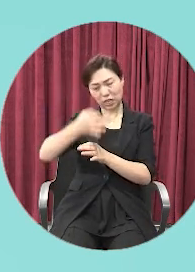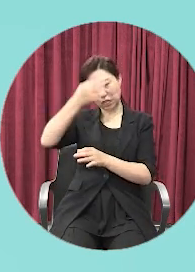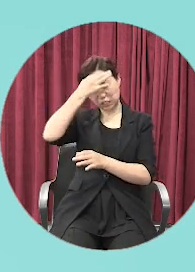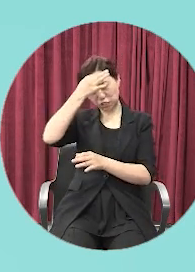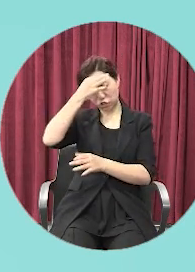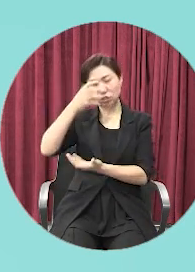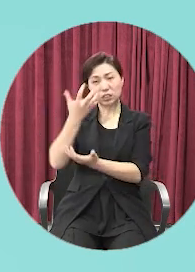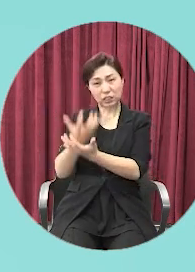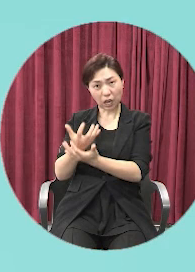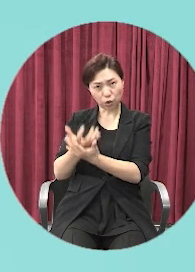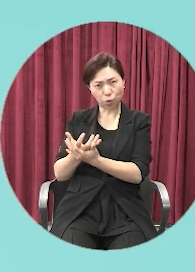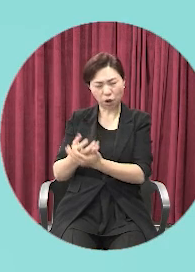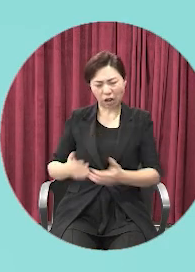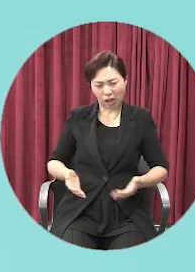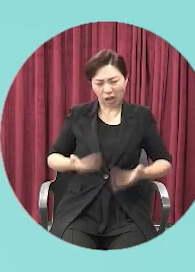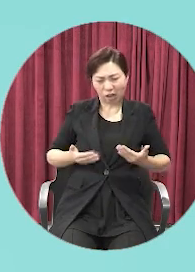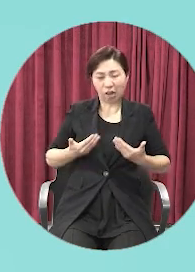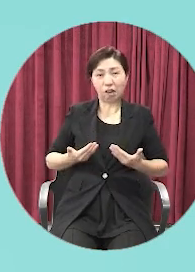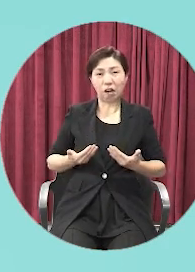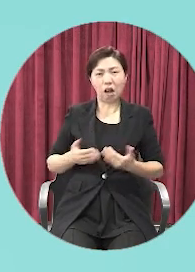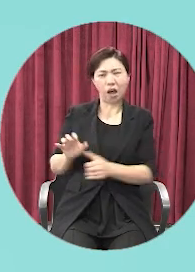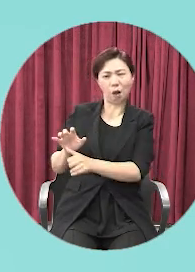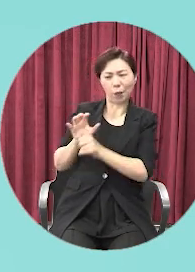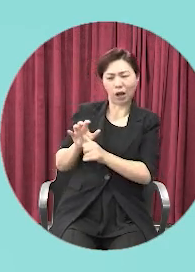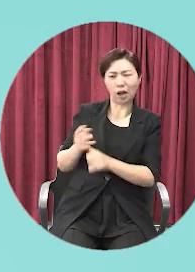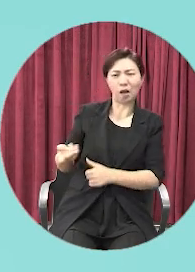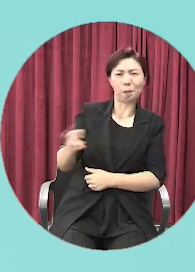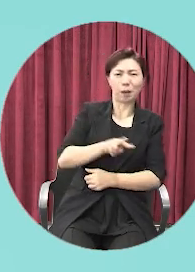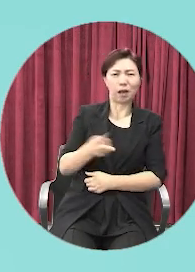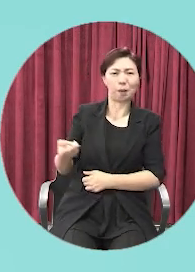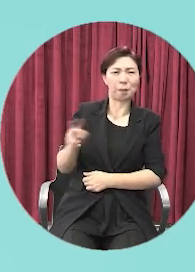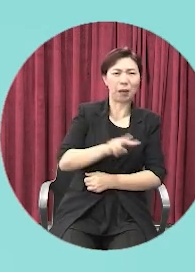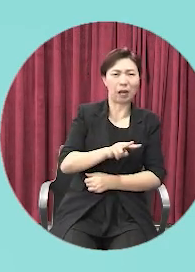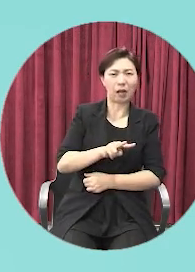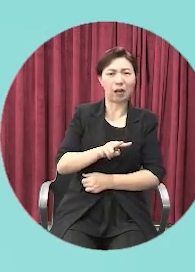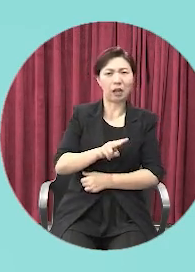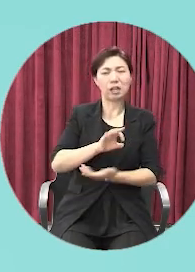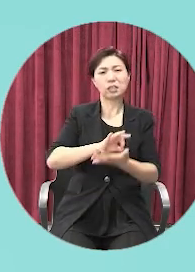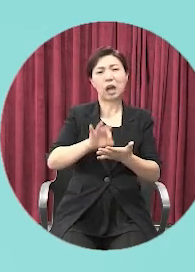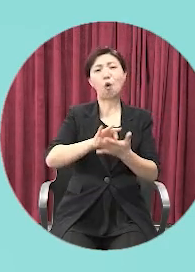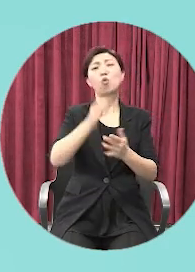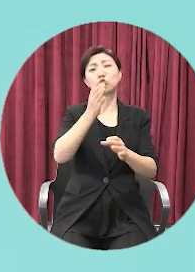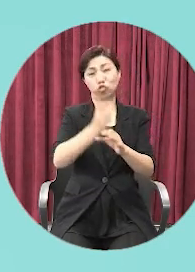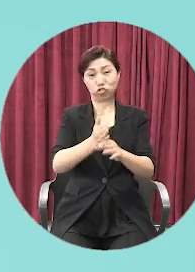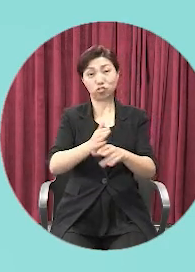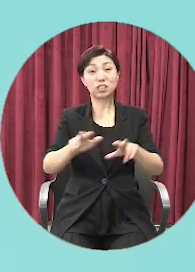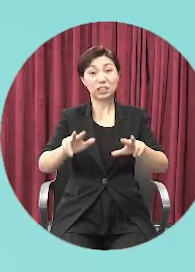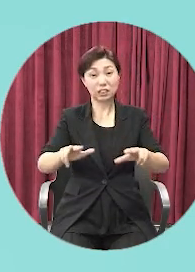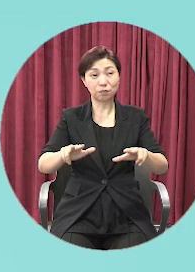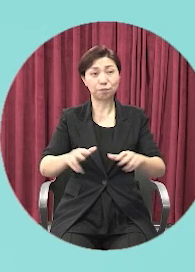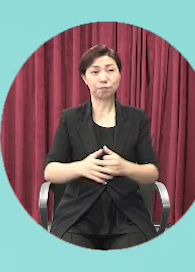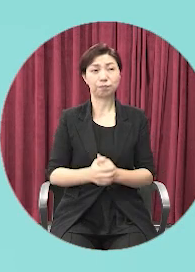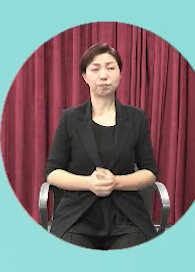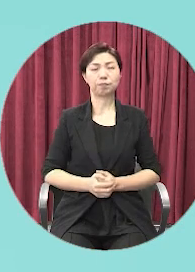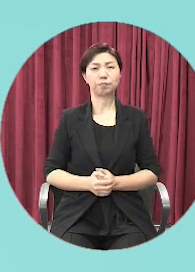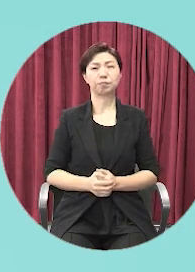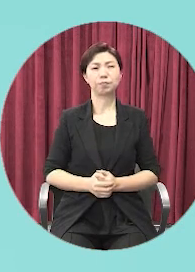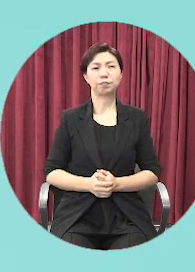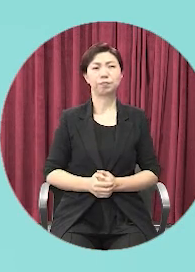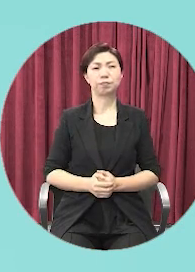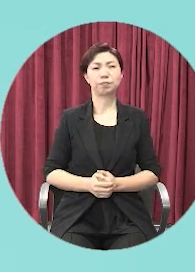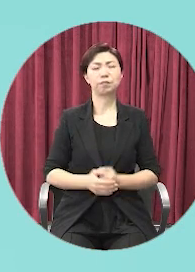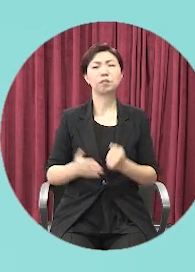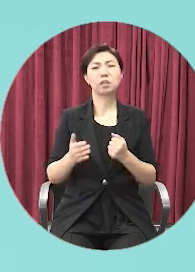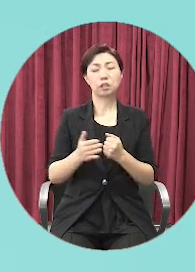것들을 급하게 전환을 해서 적용을 해보고 있는 상황이지 않습니까? 그래서 이러한